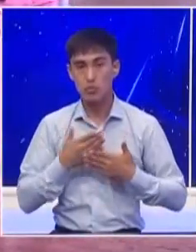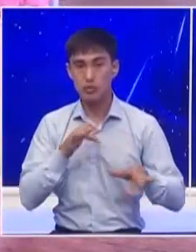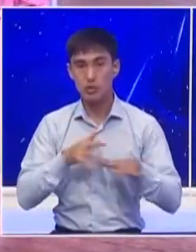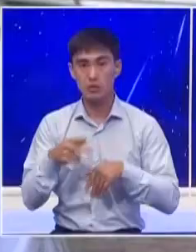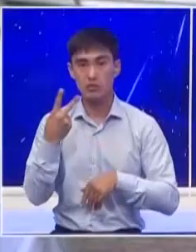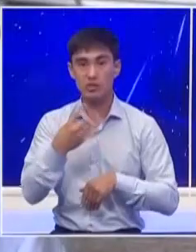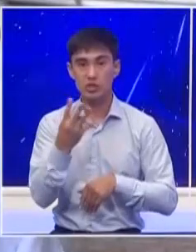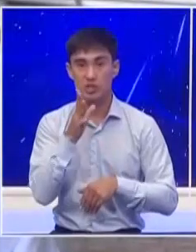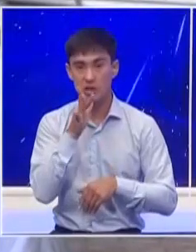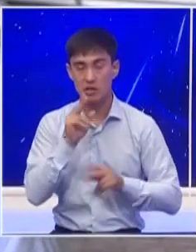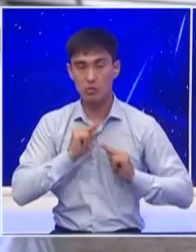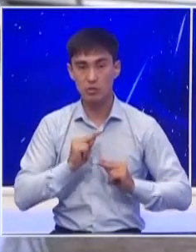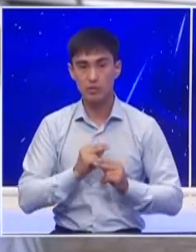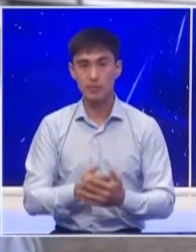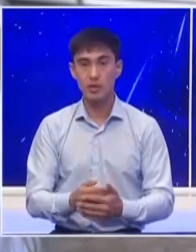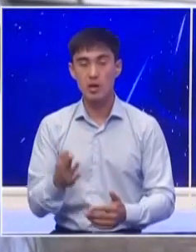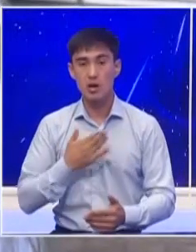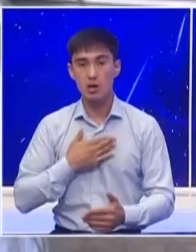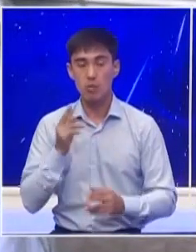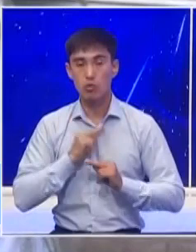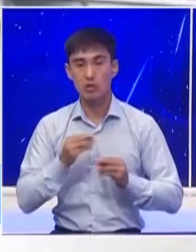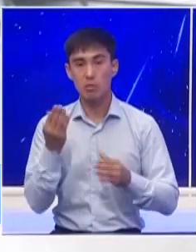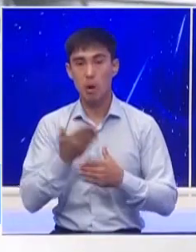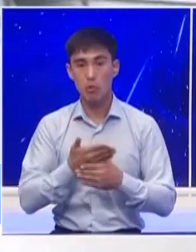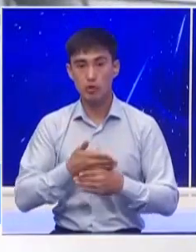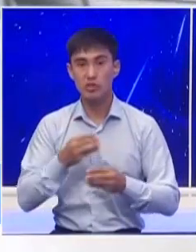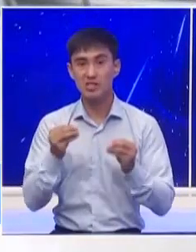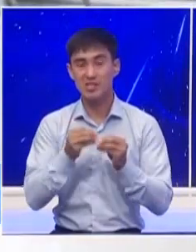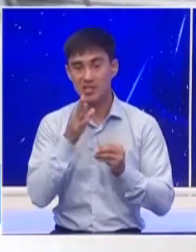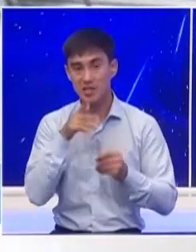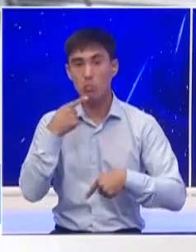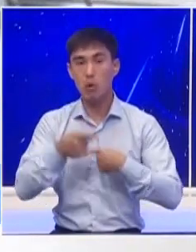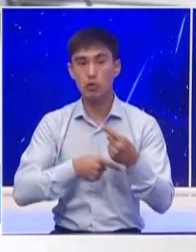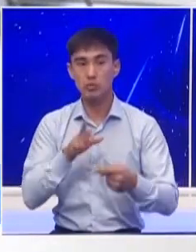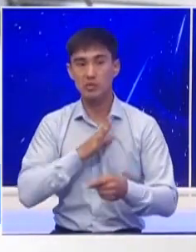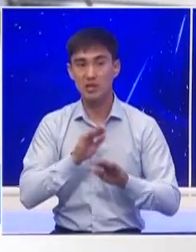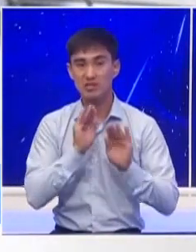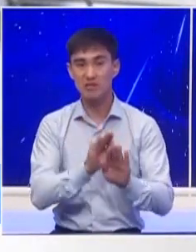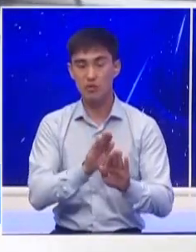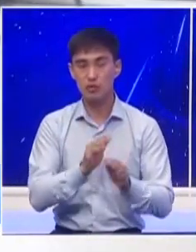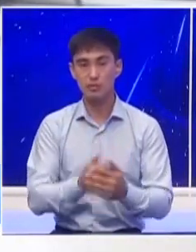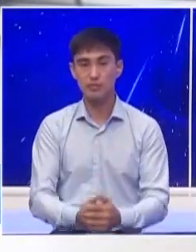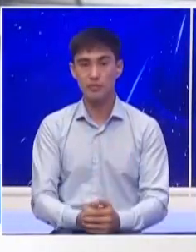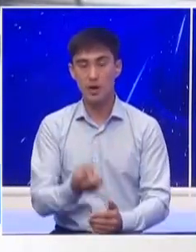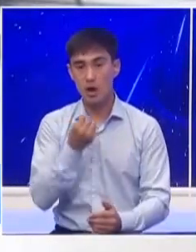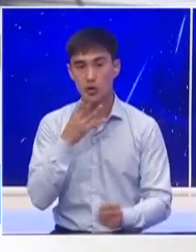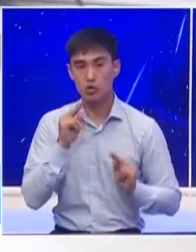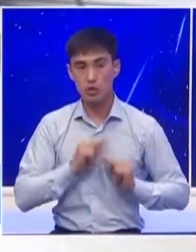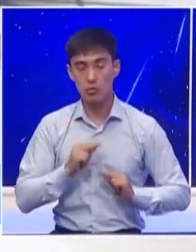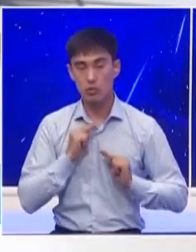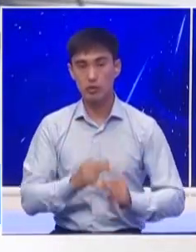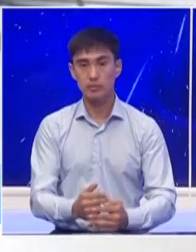24 года. Помощницей работала 10 лет, потом стала заведующим. Хорошо